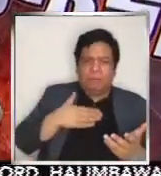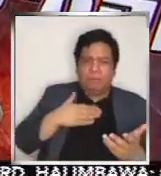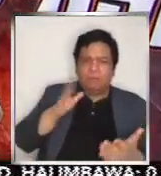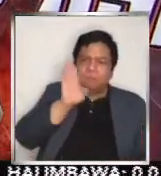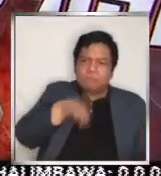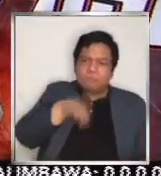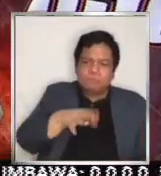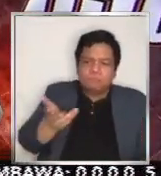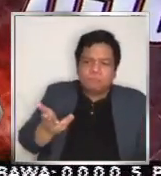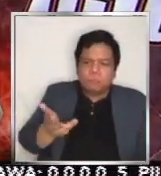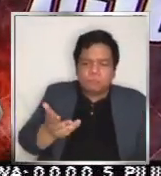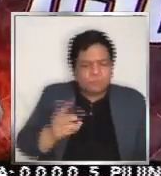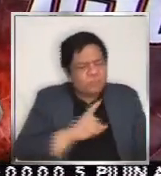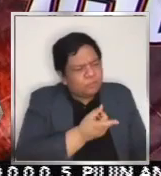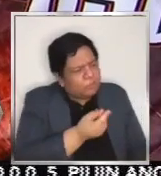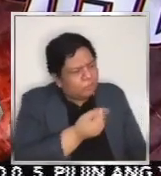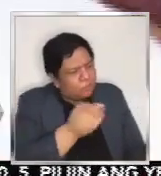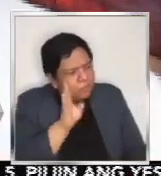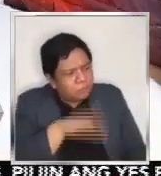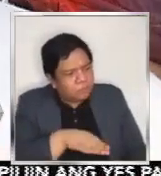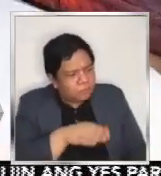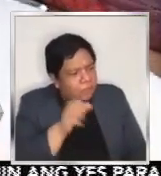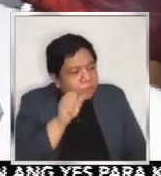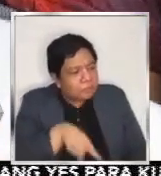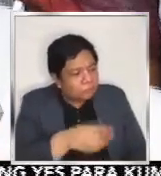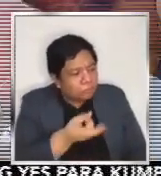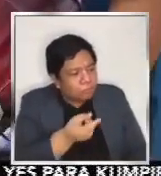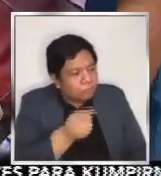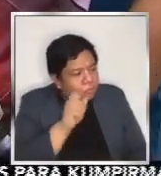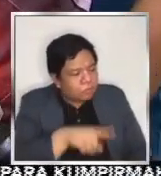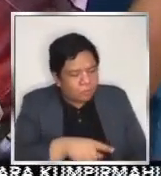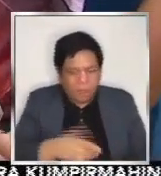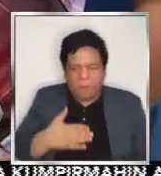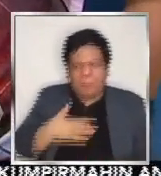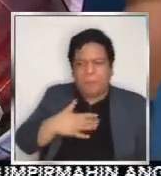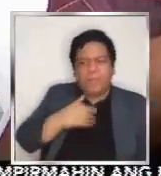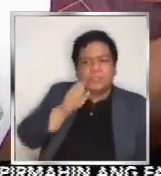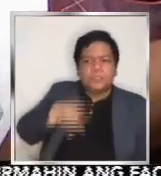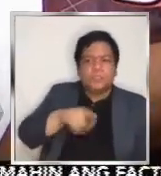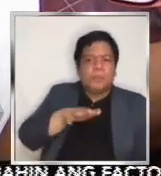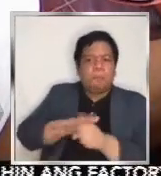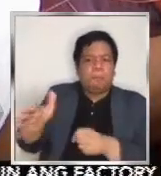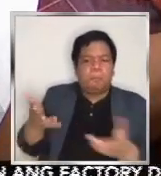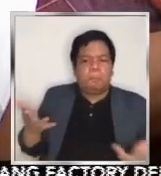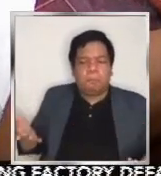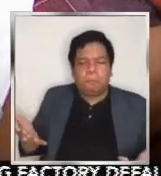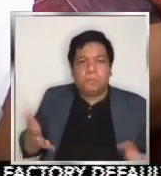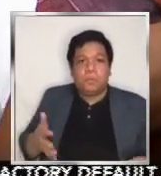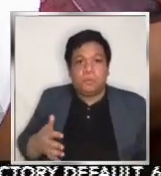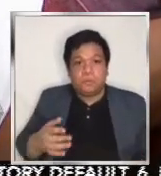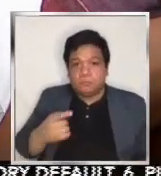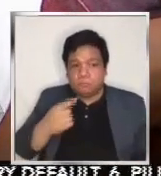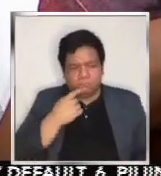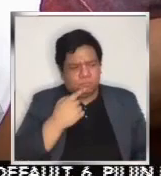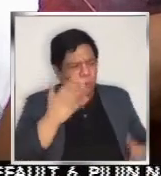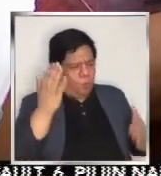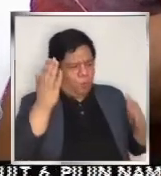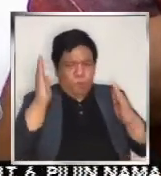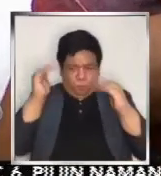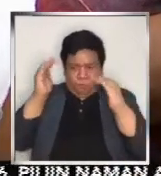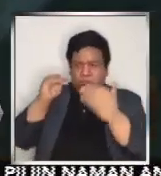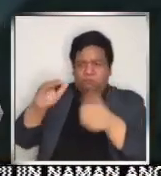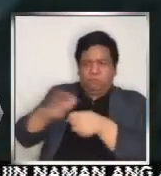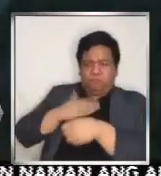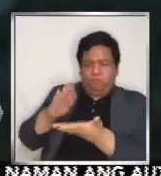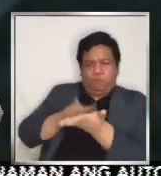sa kapatid? Minilistik po yung kapatid ko. Mensahe ni Grama sa pamilya Herrera. Sana mapatawad nila po ako sa aking